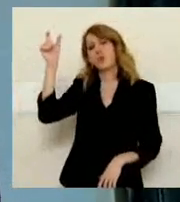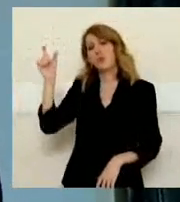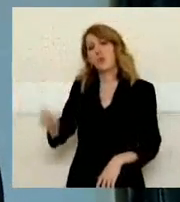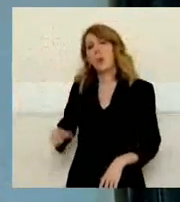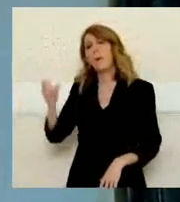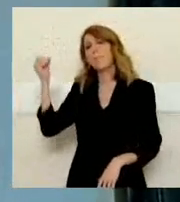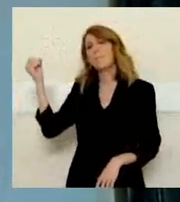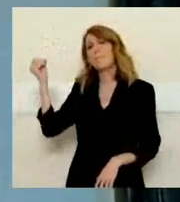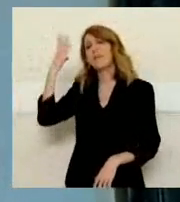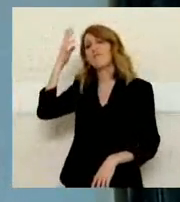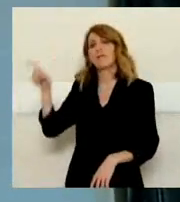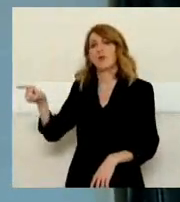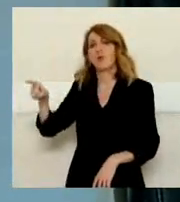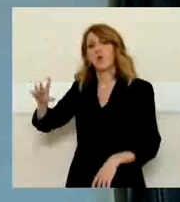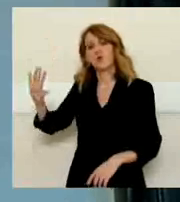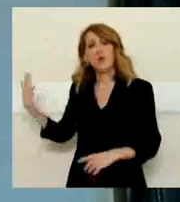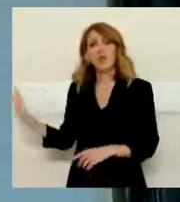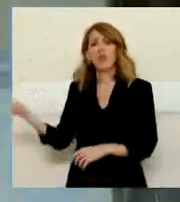ένα σχολείο σας.